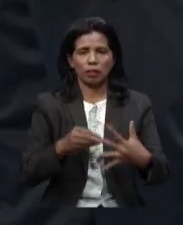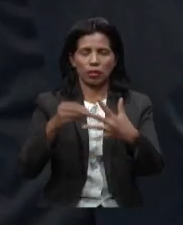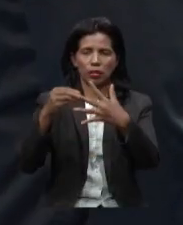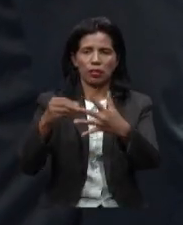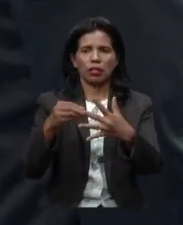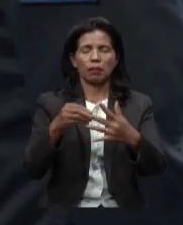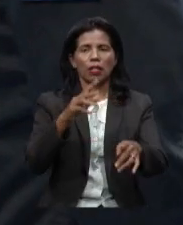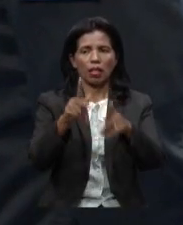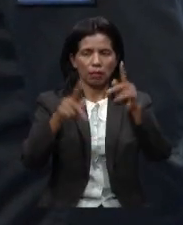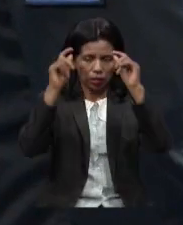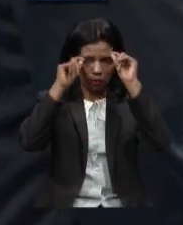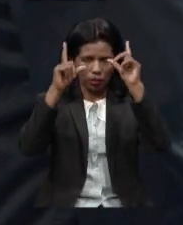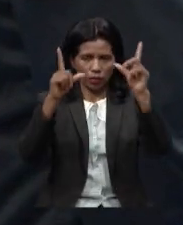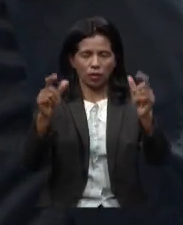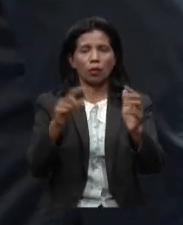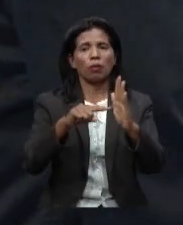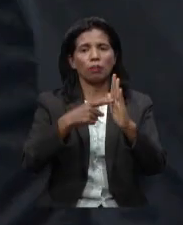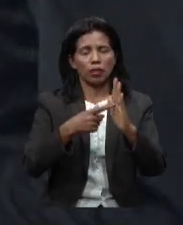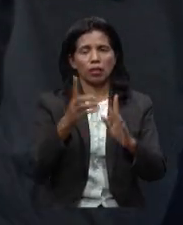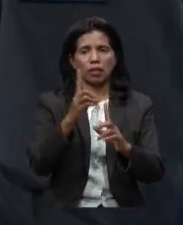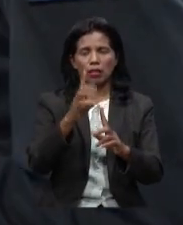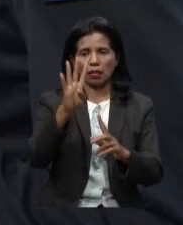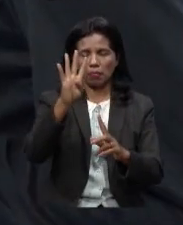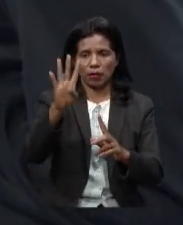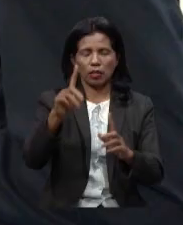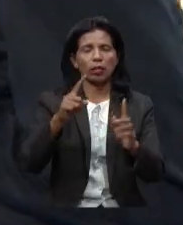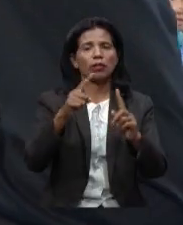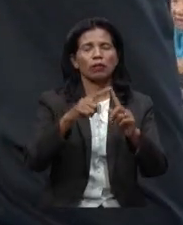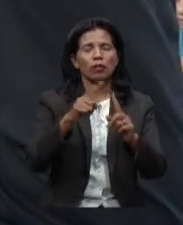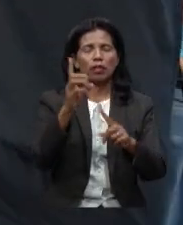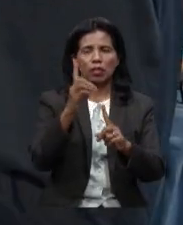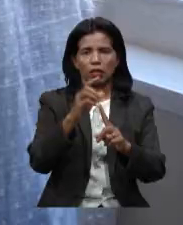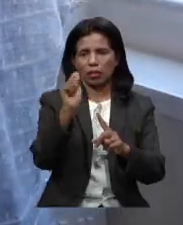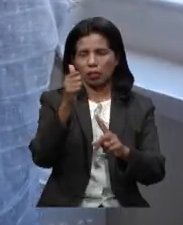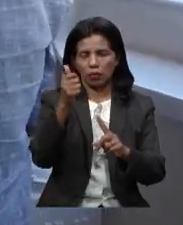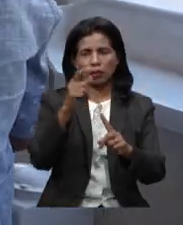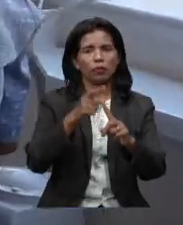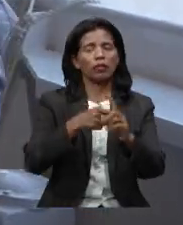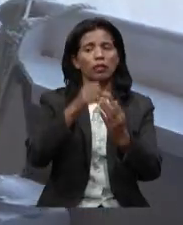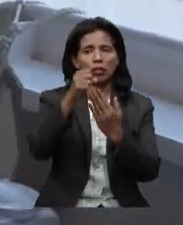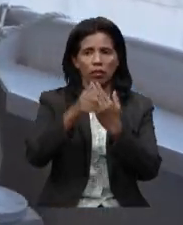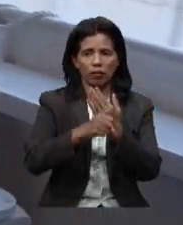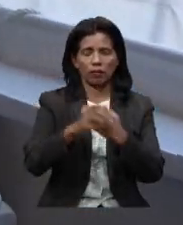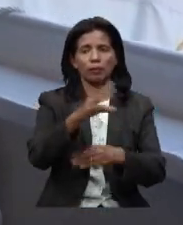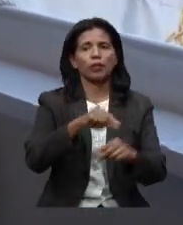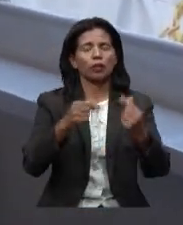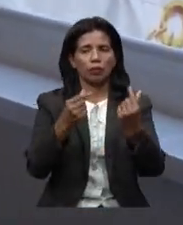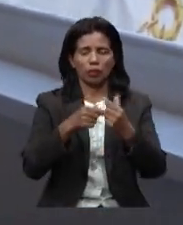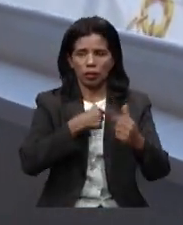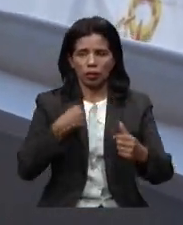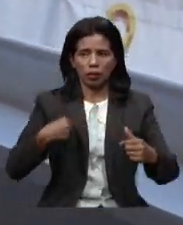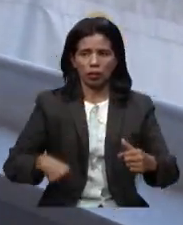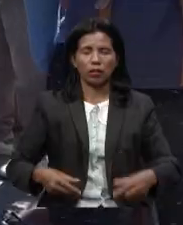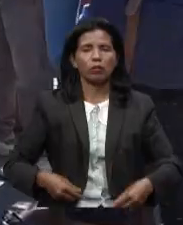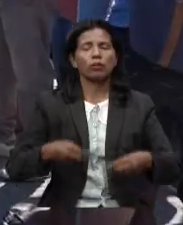ba população Timor-Leste, hahuhu siloron hat, Toloron sanulu fulan setembro. Além de ne equipa médica sinamos se